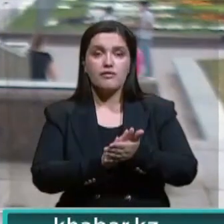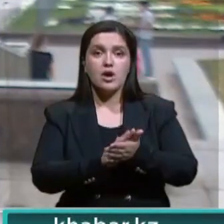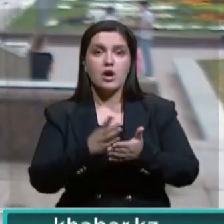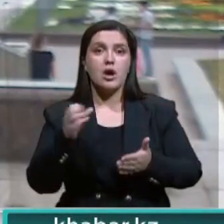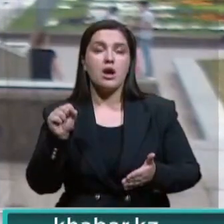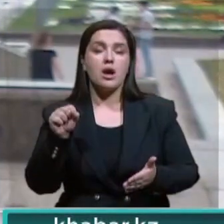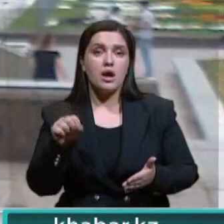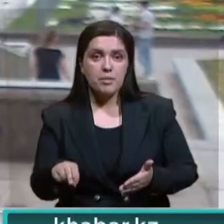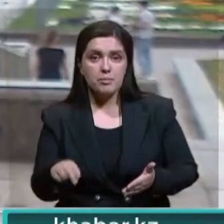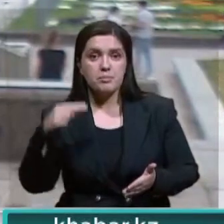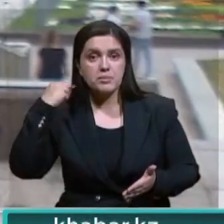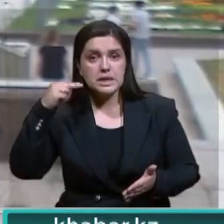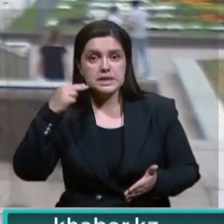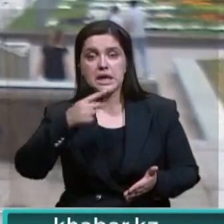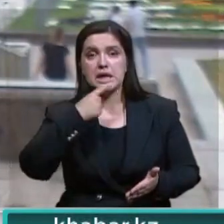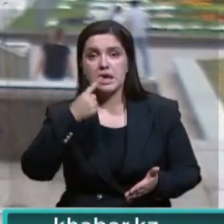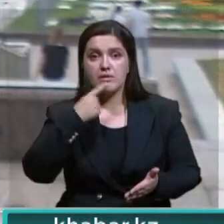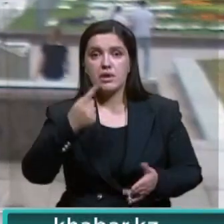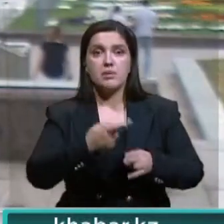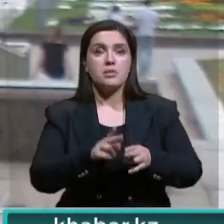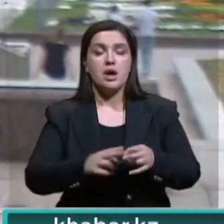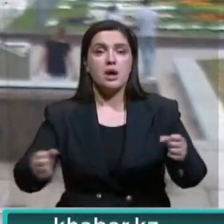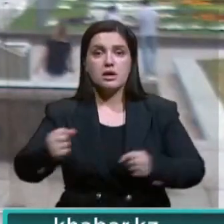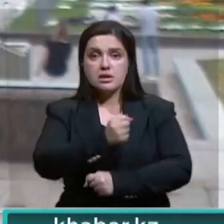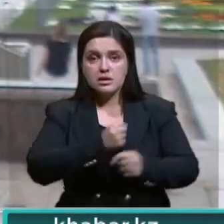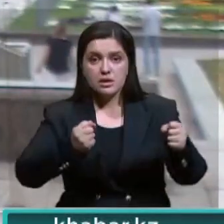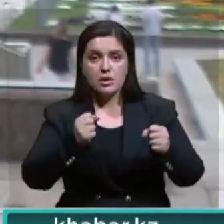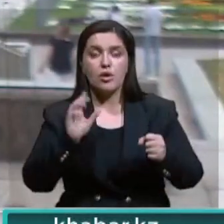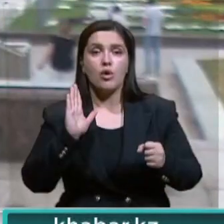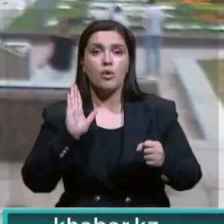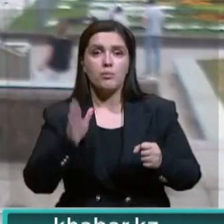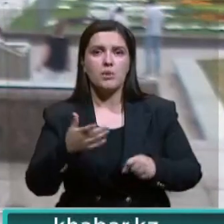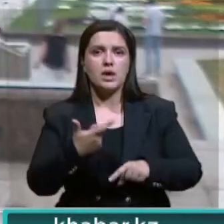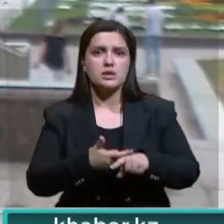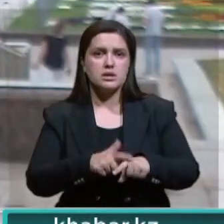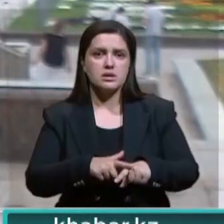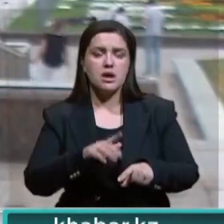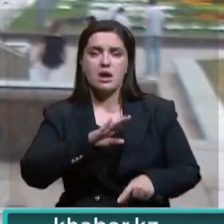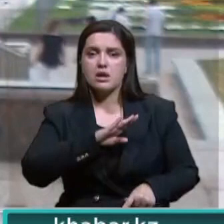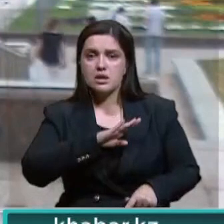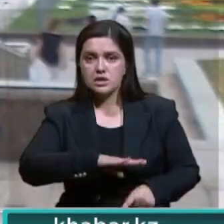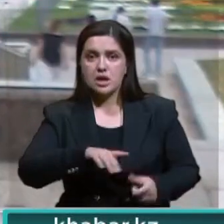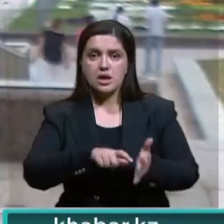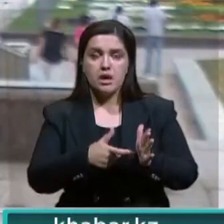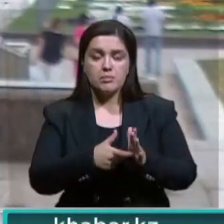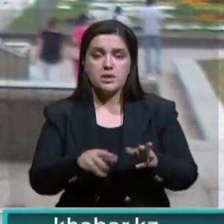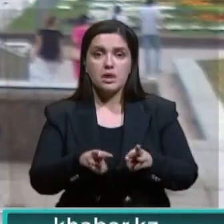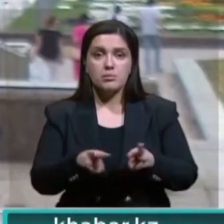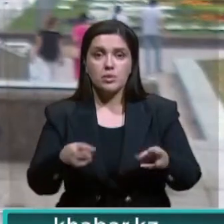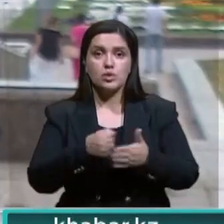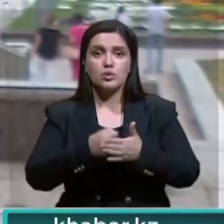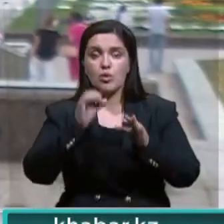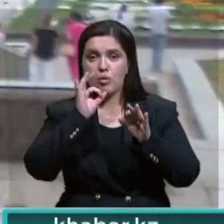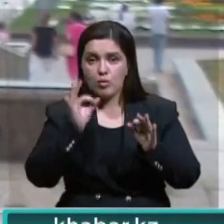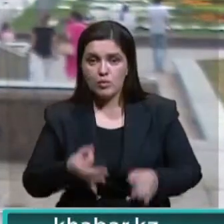апреле президент говорил о кадровых решениях, которые могут сильно разочаровать кабинет министров. До осени